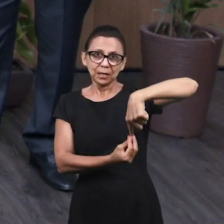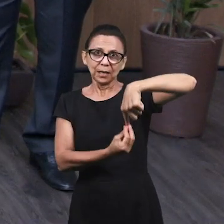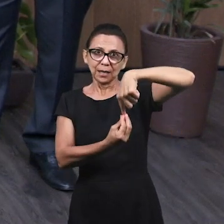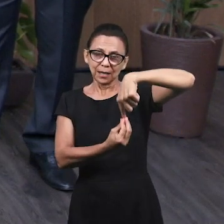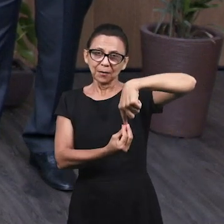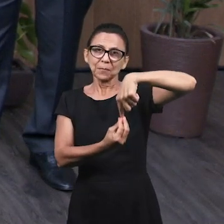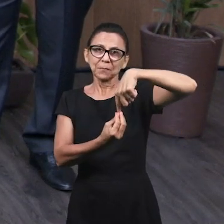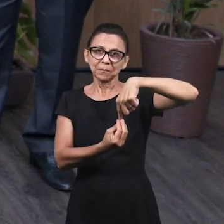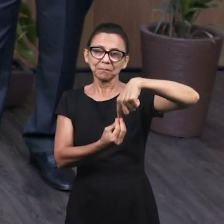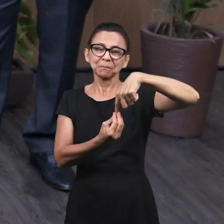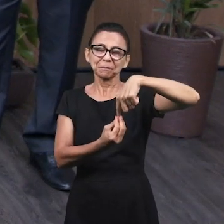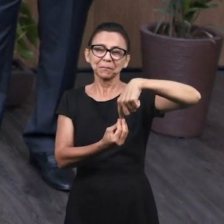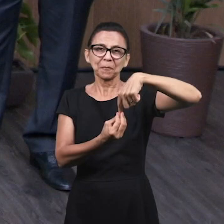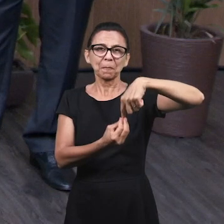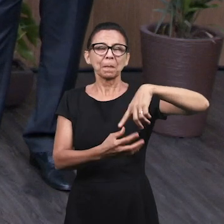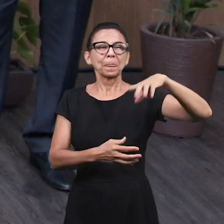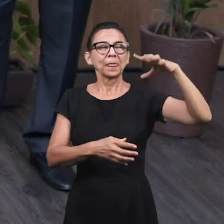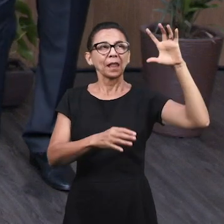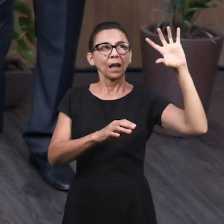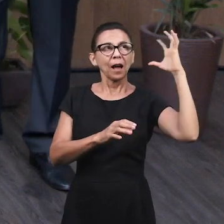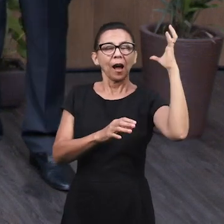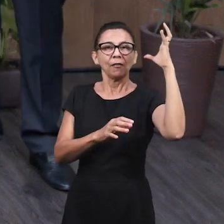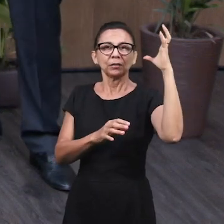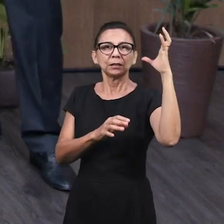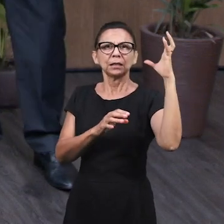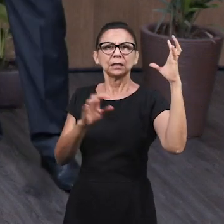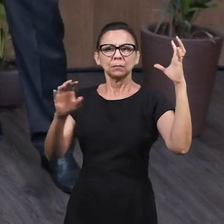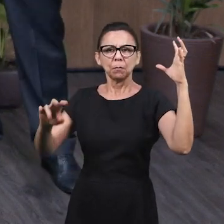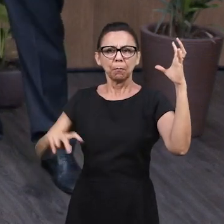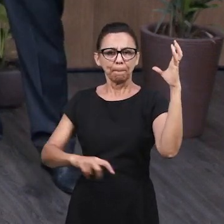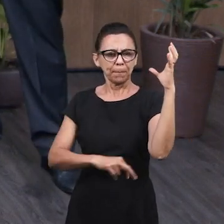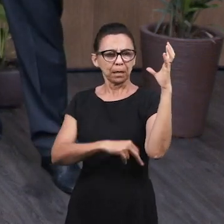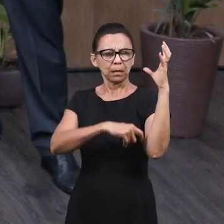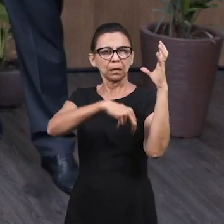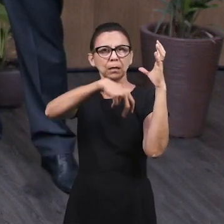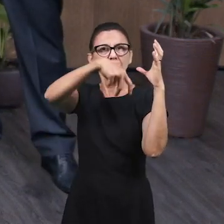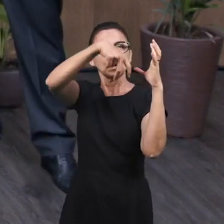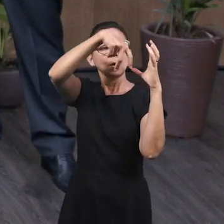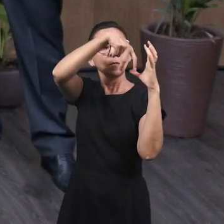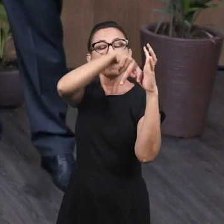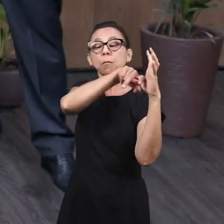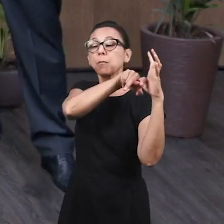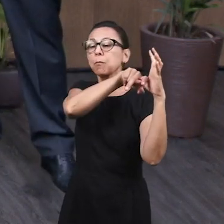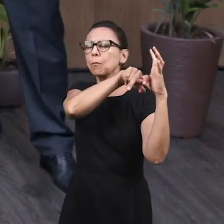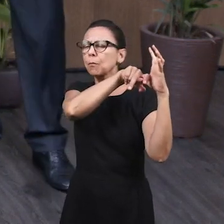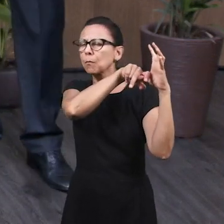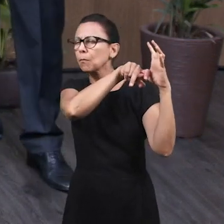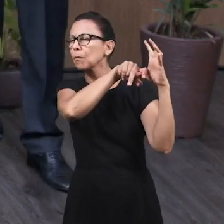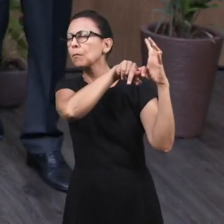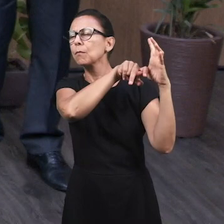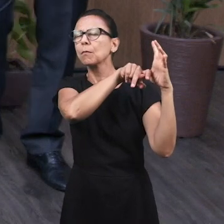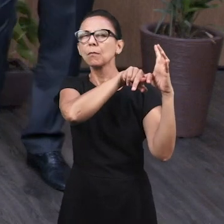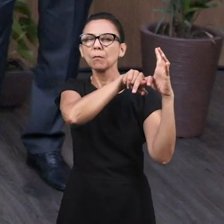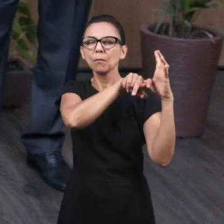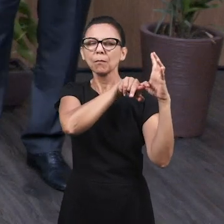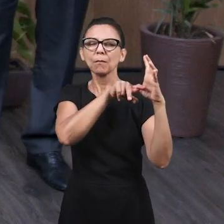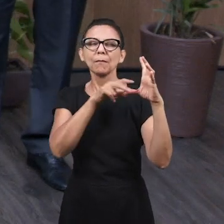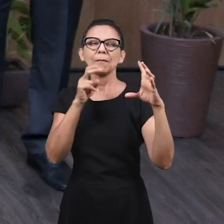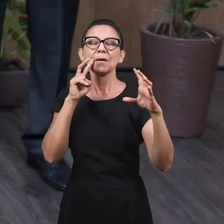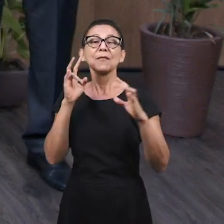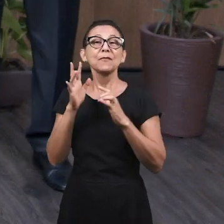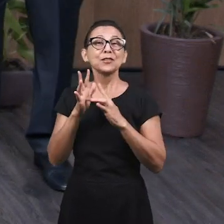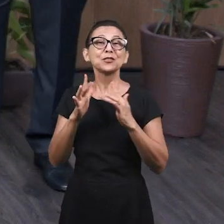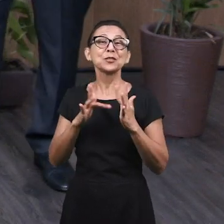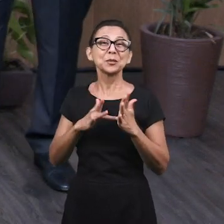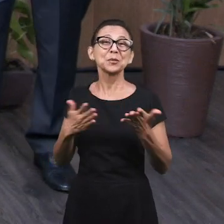devait passer, donc un sycomore. Ce qui s'est passé, Seu, contudo, para começar aqui, pour